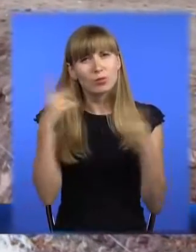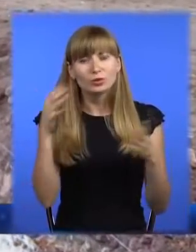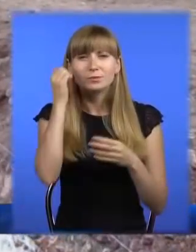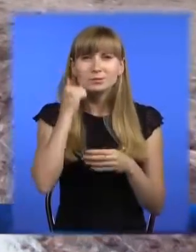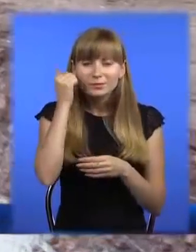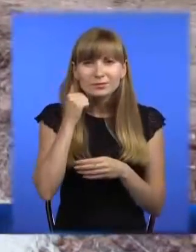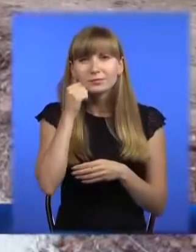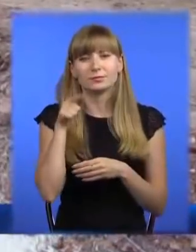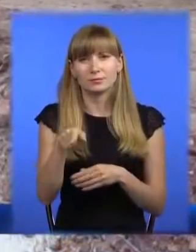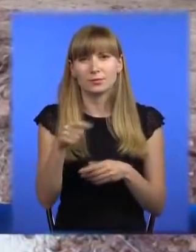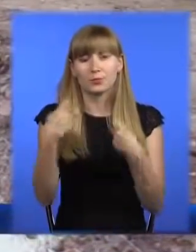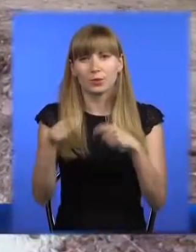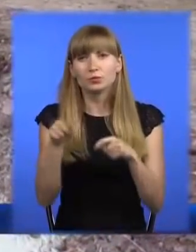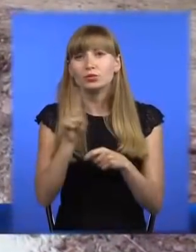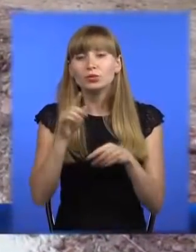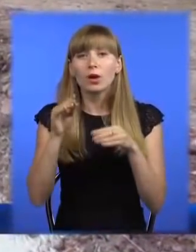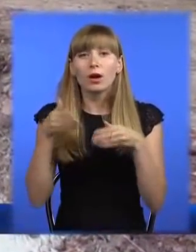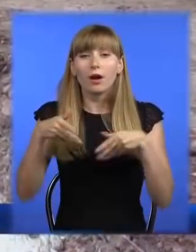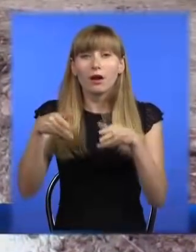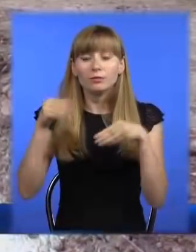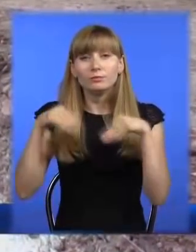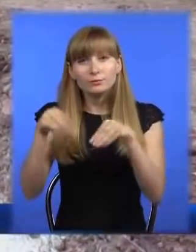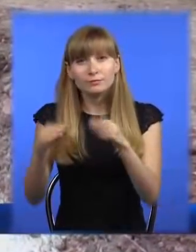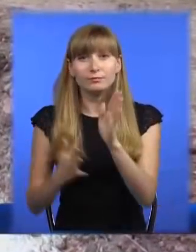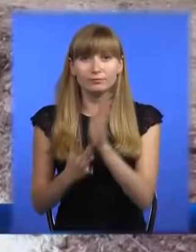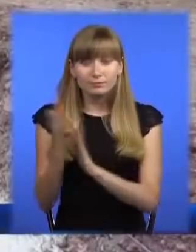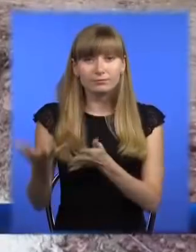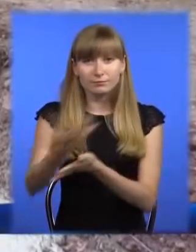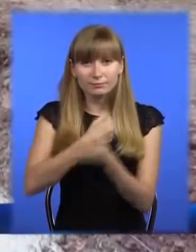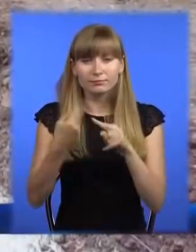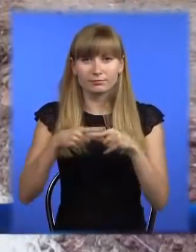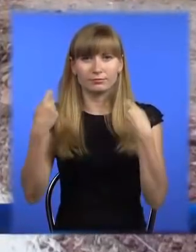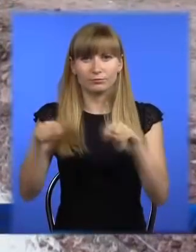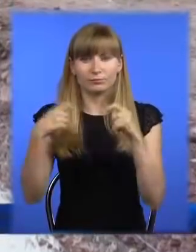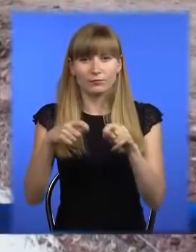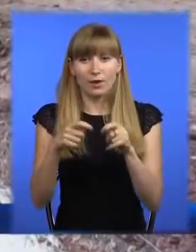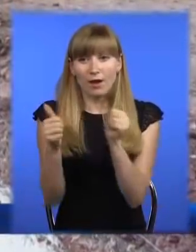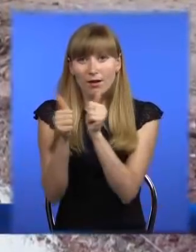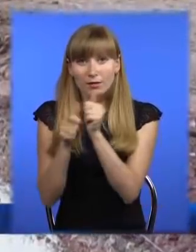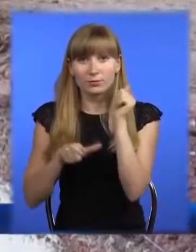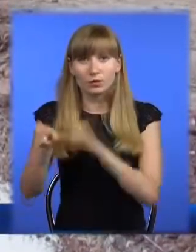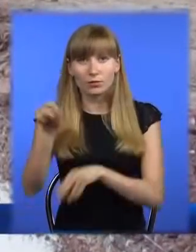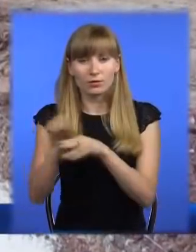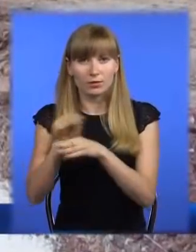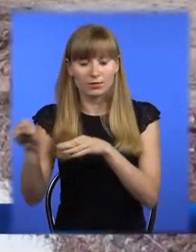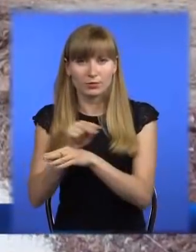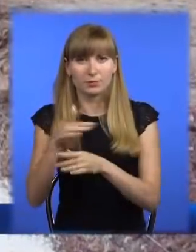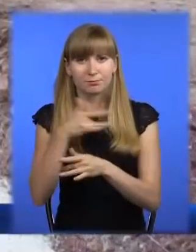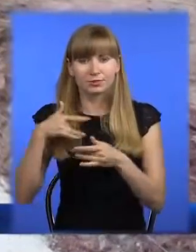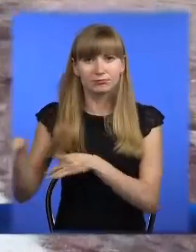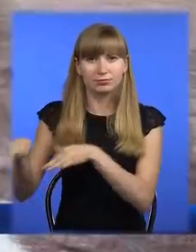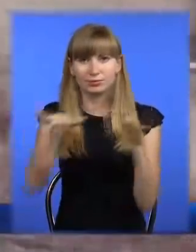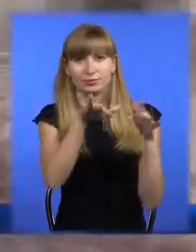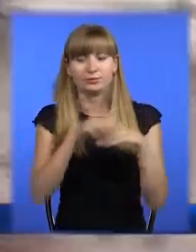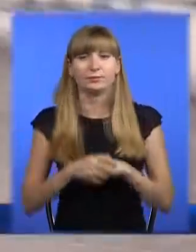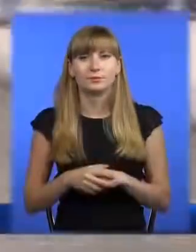містяни літнього віку – овочі, фрукти та городина. Те, що вони торгують біля будівельного майданчика, звідки летить бруд та пил, людей зовсім